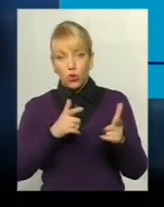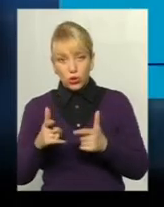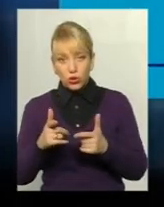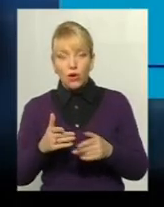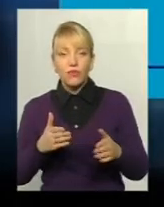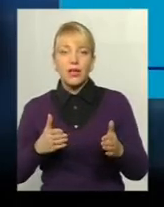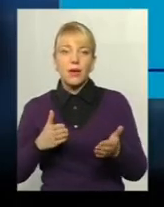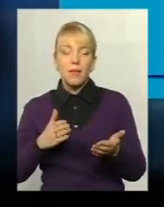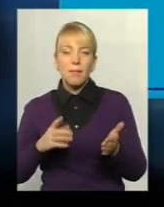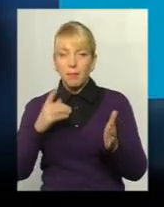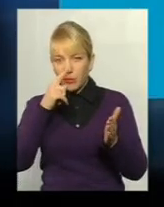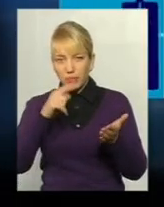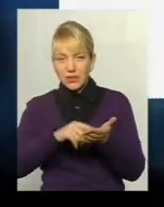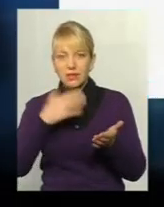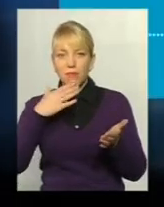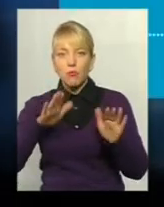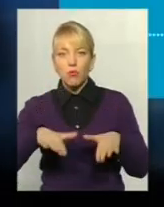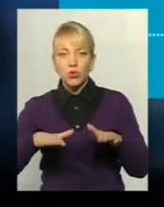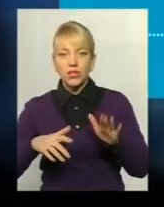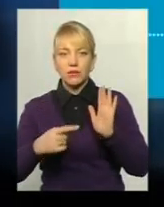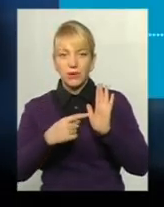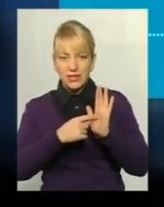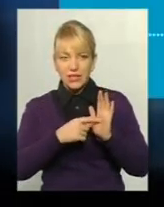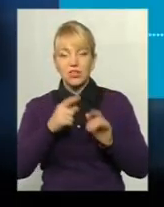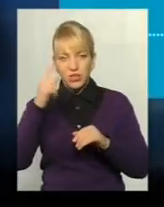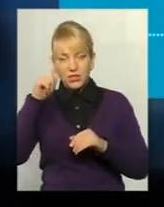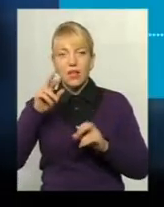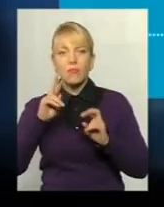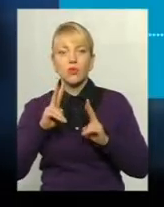пункту призначення? Ми знаємо як.